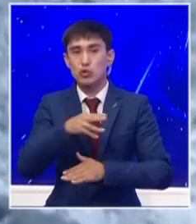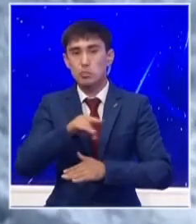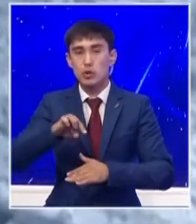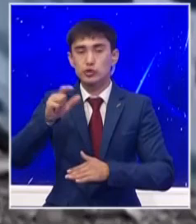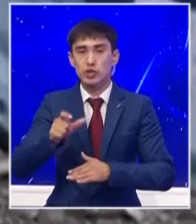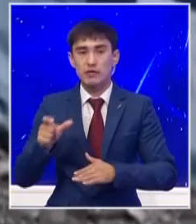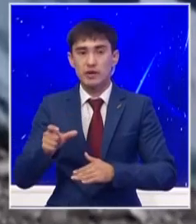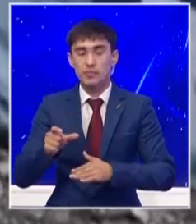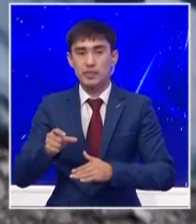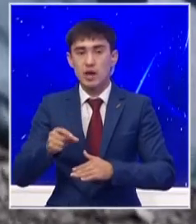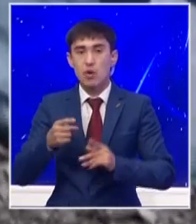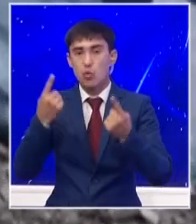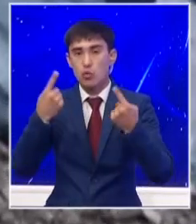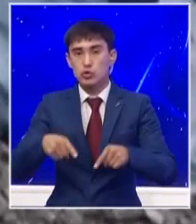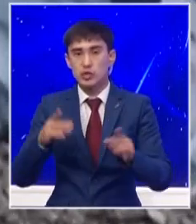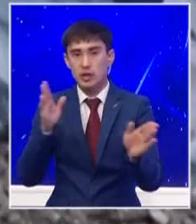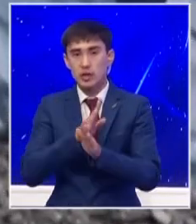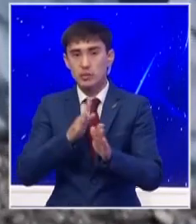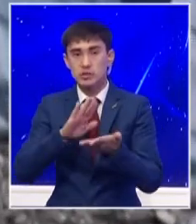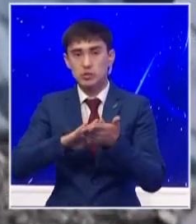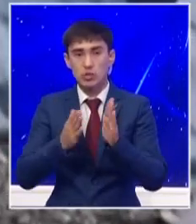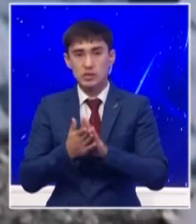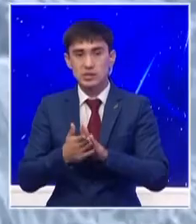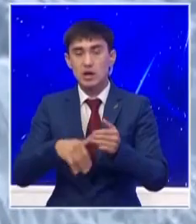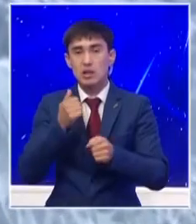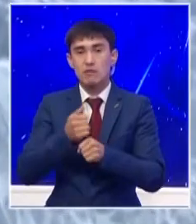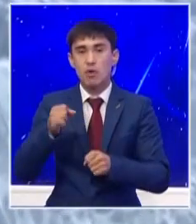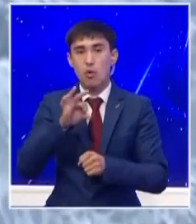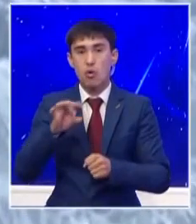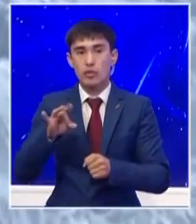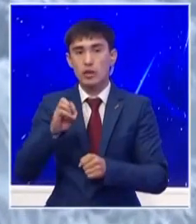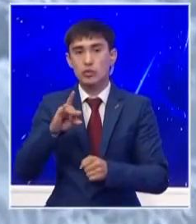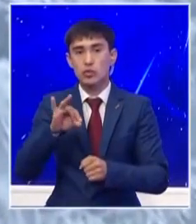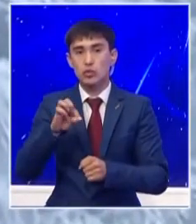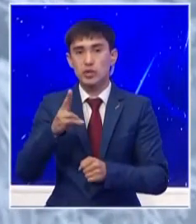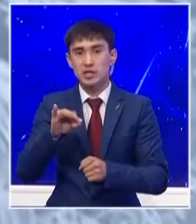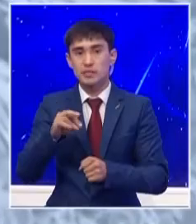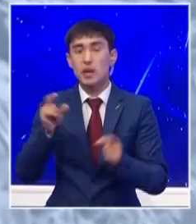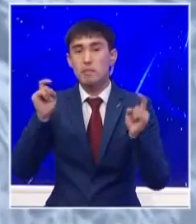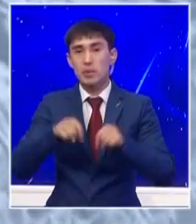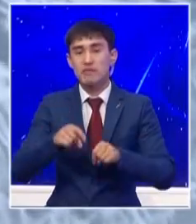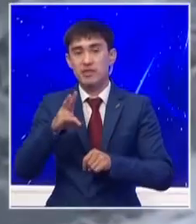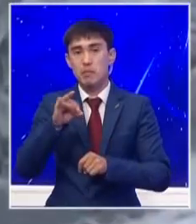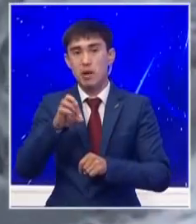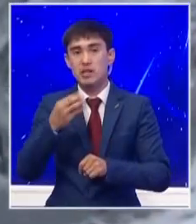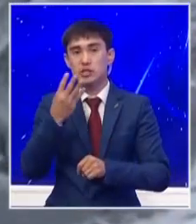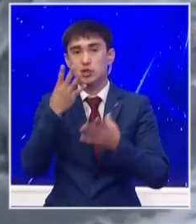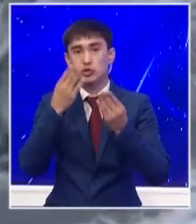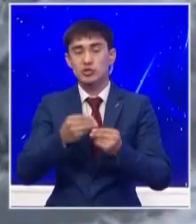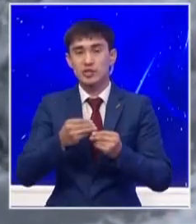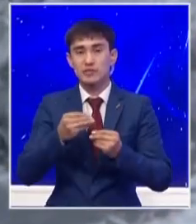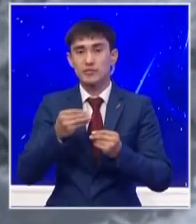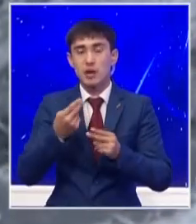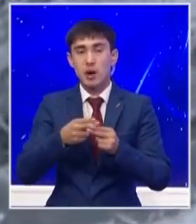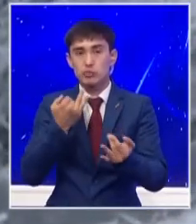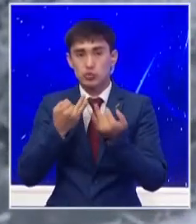миллионов человек. На фоне ухудшения климатической ситуации глава ООН Антонио Гутерриш прибыл в Непал с 4-дневным визитом,